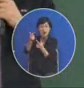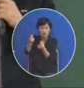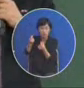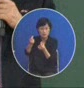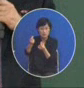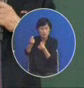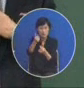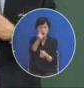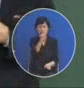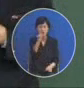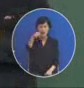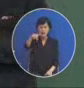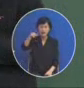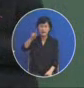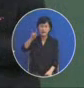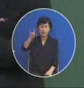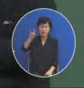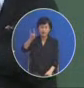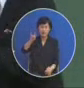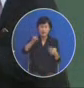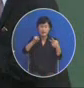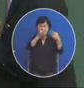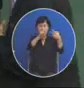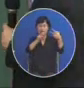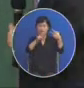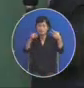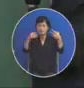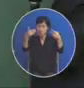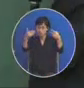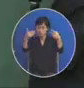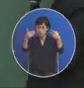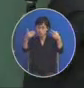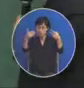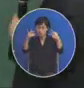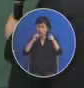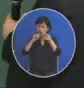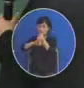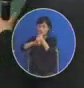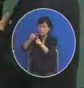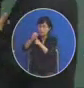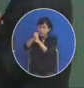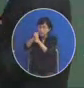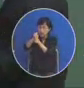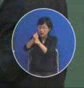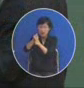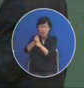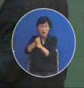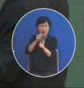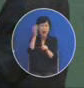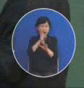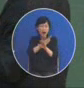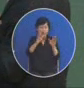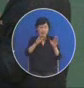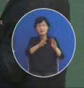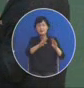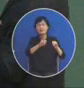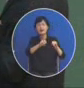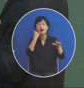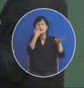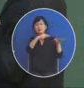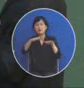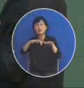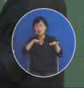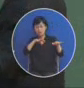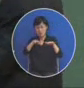열방이 진동하게 될 것이다. And then when they held on to simply the shadow of Mount Calvary in Haggai 2:1-9, you see that the